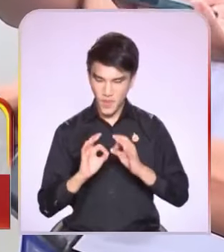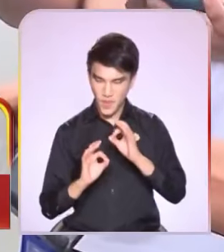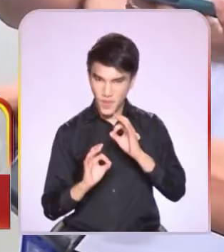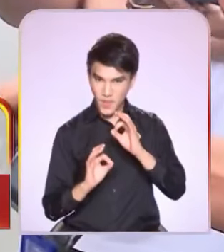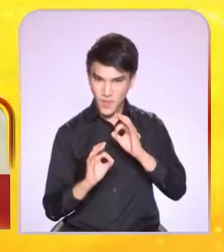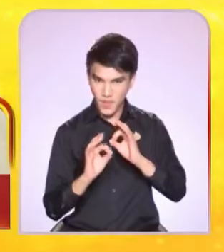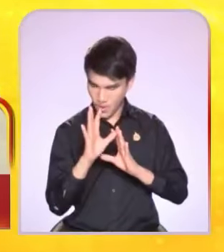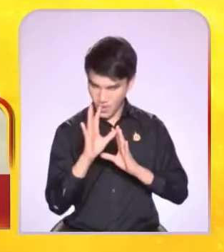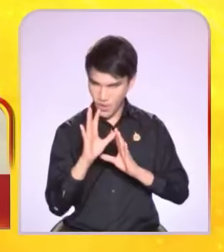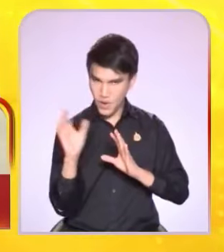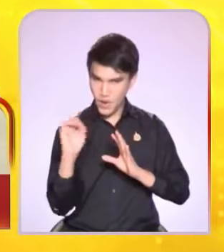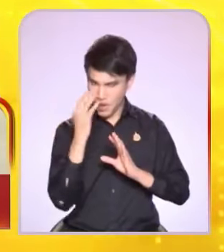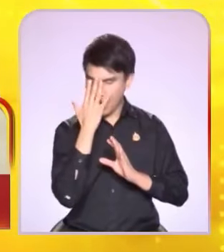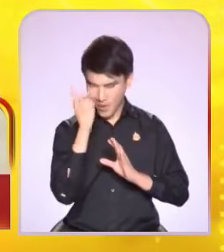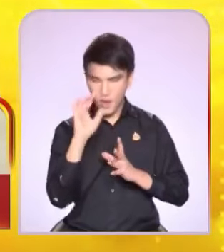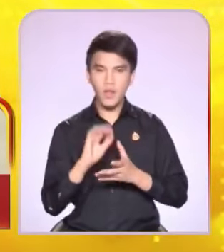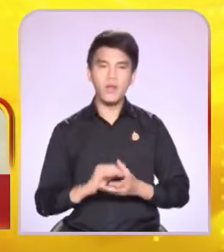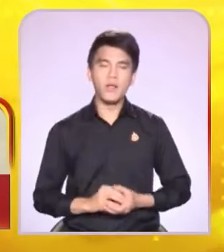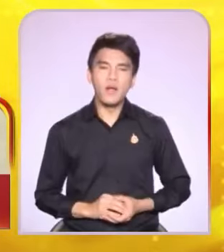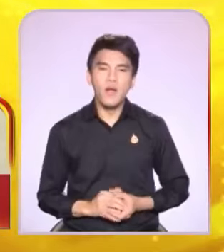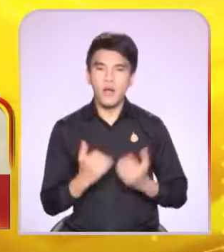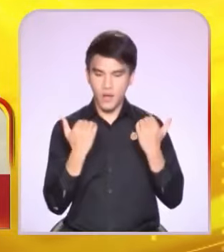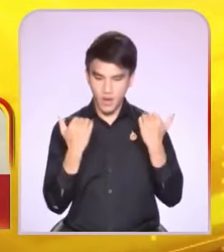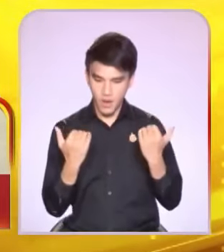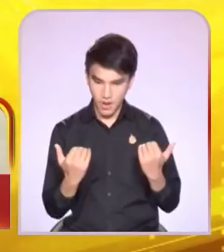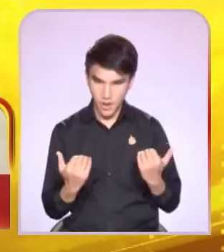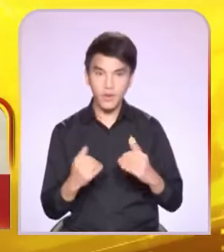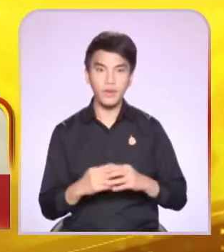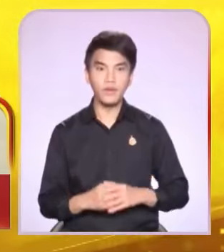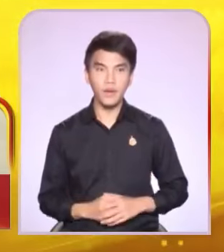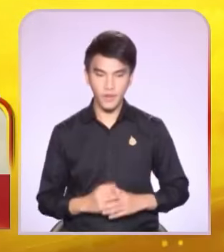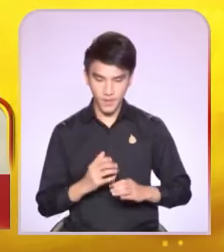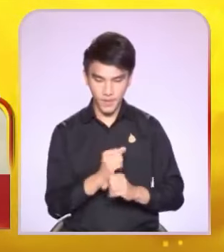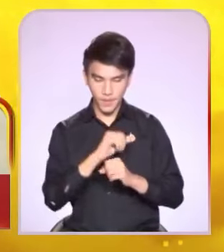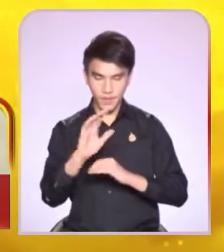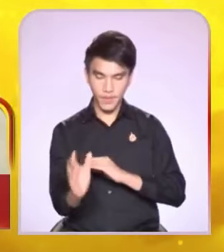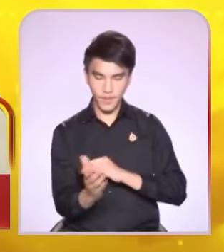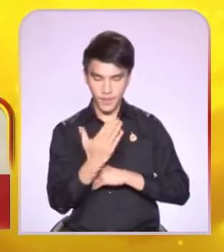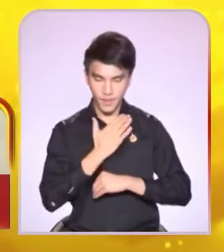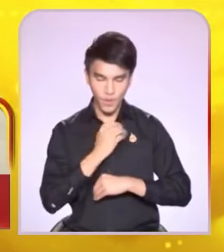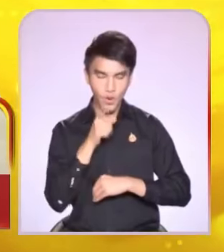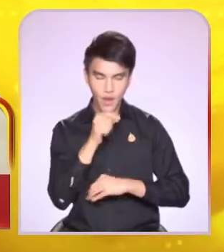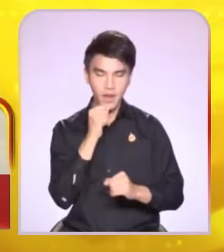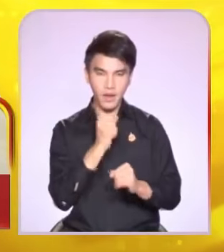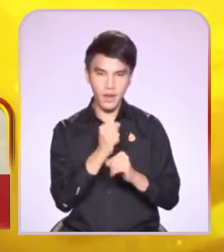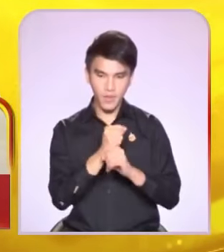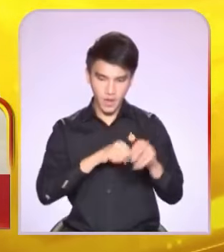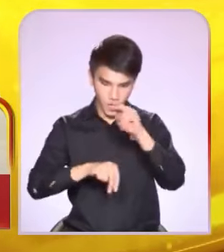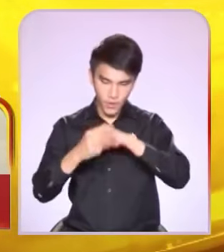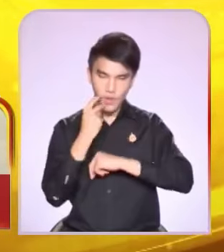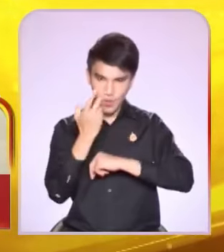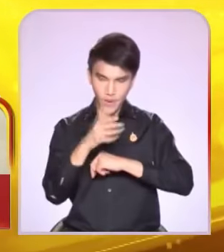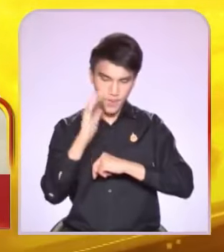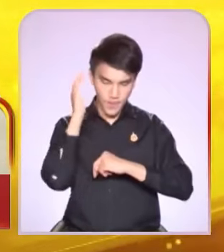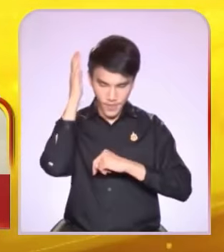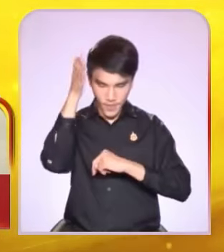กับแก๊สที่รั่วไหลเนี่ยเกิดจากอะไรนะครับตอนนี้จากการสรุปเมื่อเช้าเนี่ยผมได้สั่งการให้มีการตรวจโดยละเอียดต่